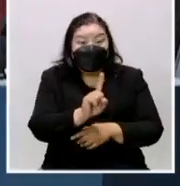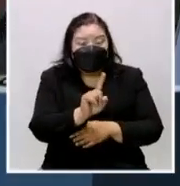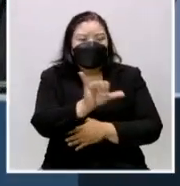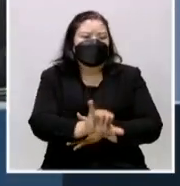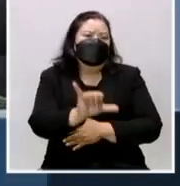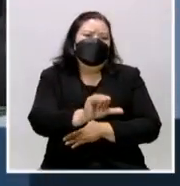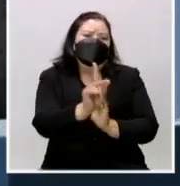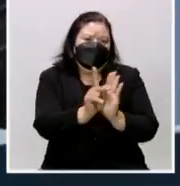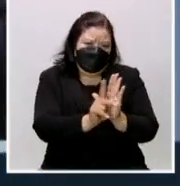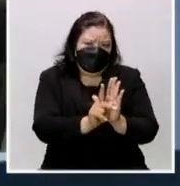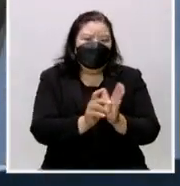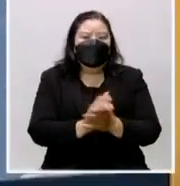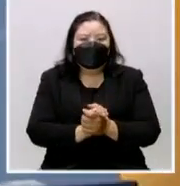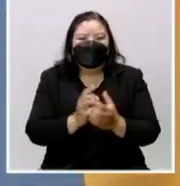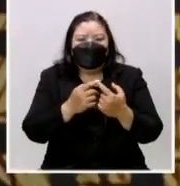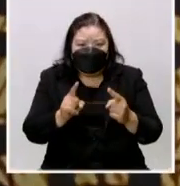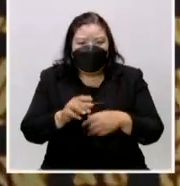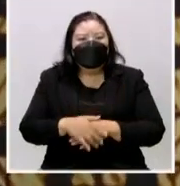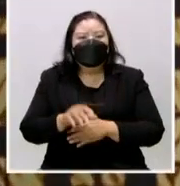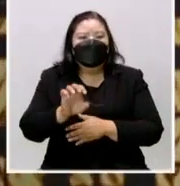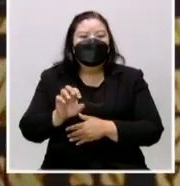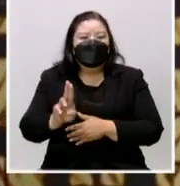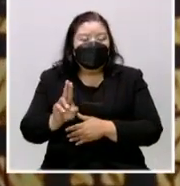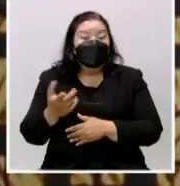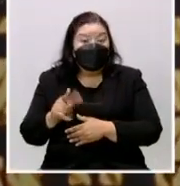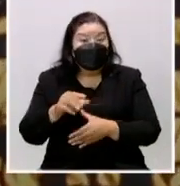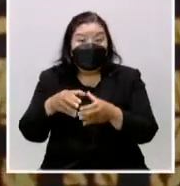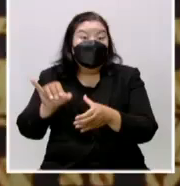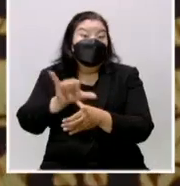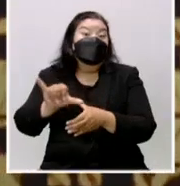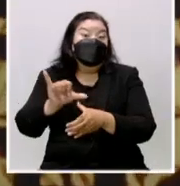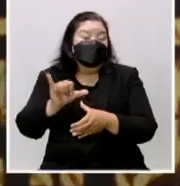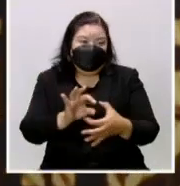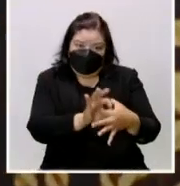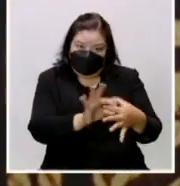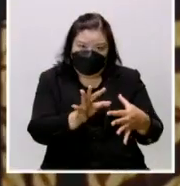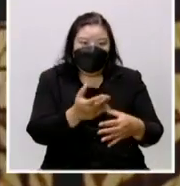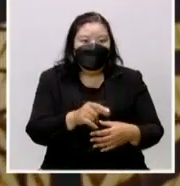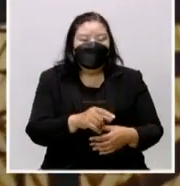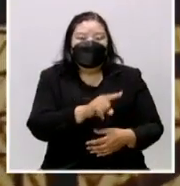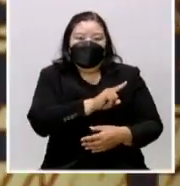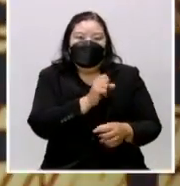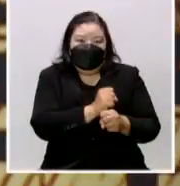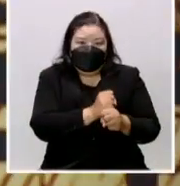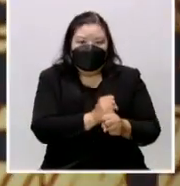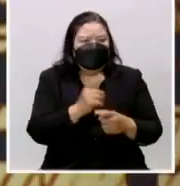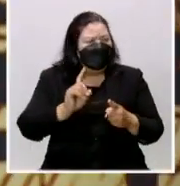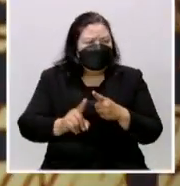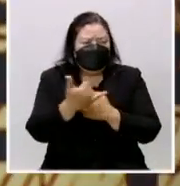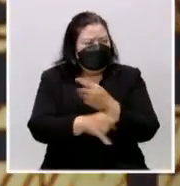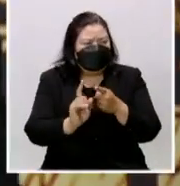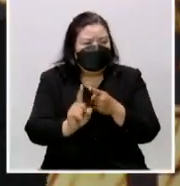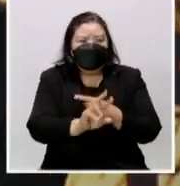ย่างไรก็ตาม EU จะทำให้แน่ใจว่าการตัดสินใจดังกล่าวจะไม่ละเมิดบูรณภาพของยูเครนขณะที่ผู้นำบางชาติ